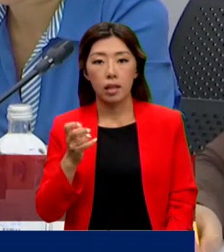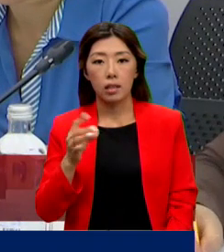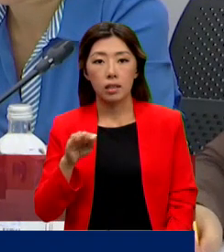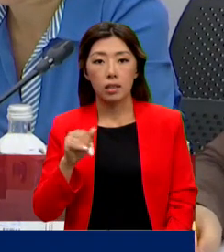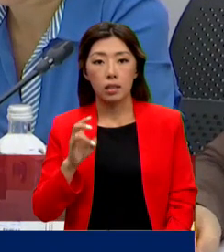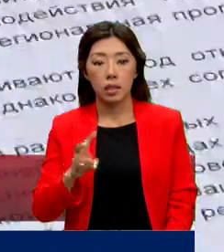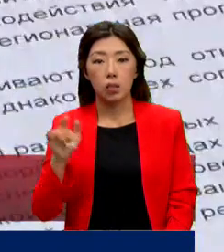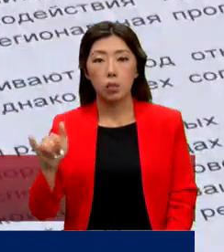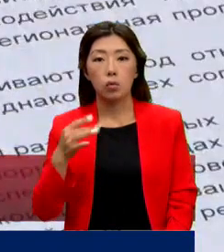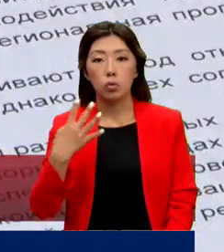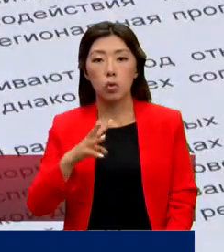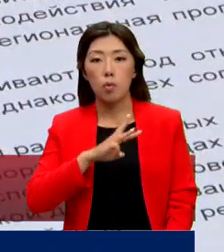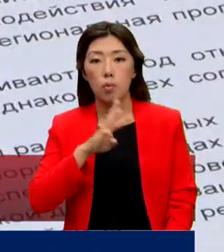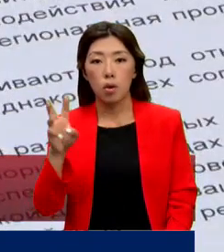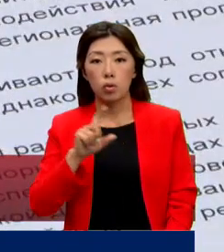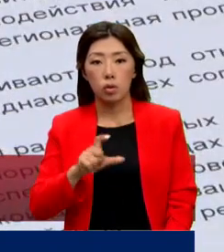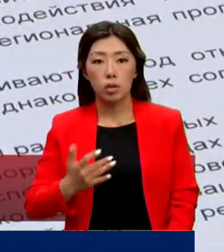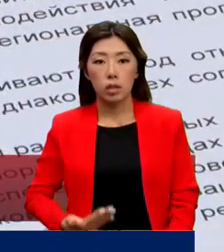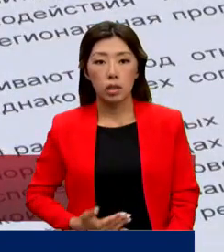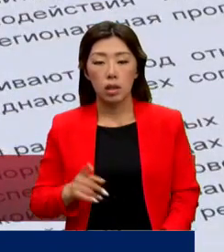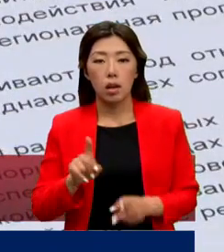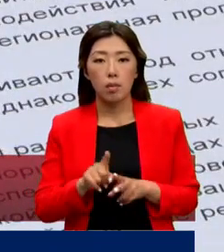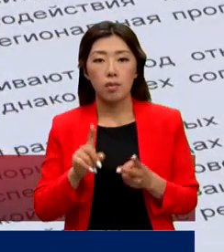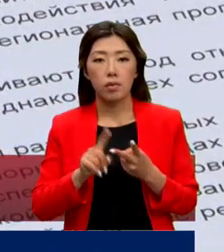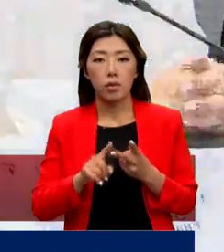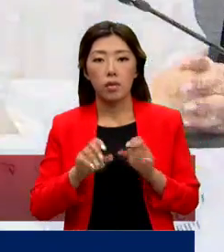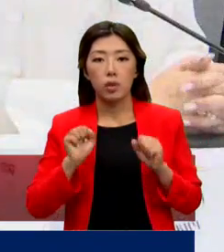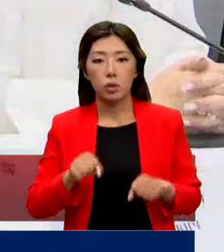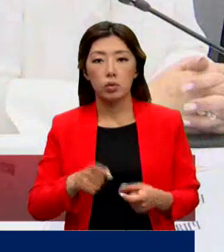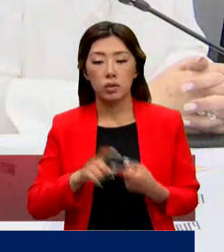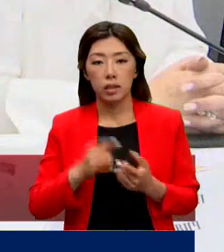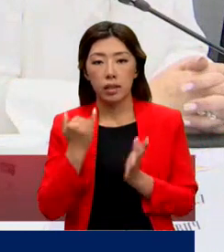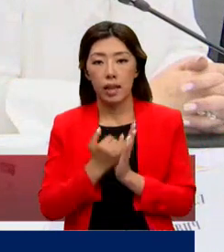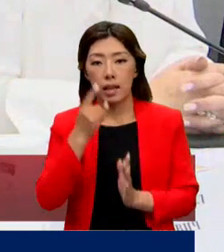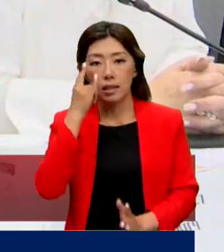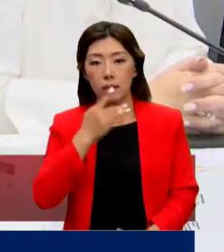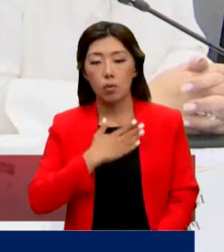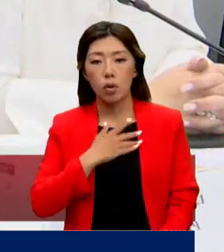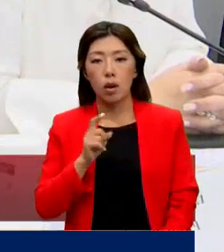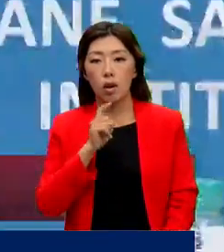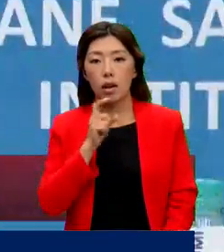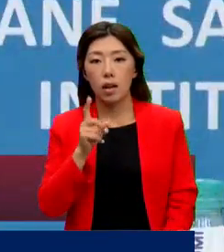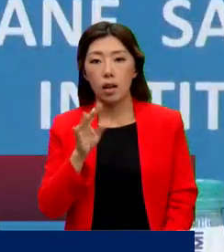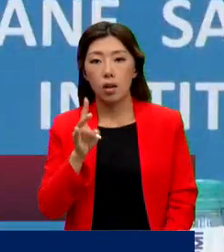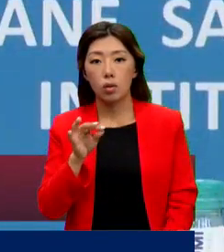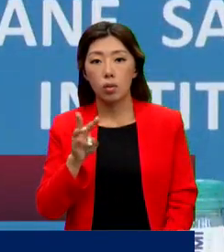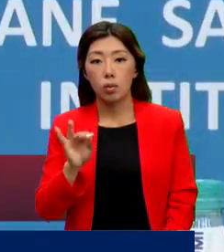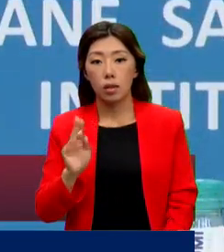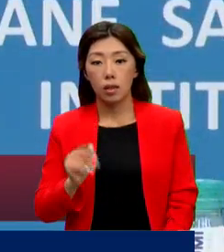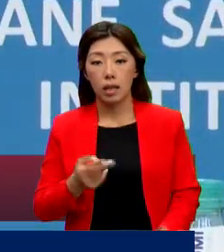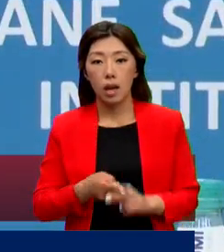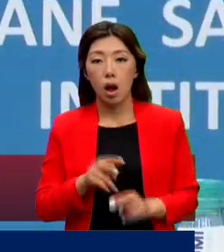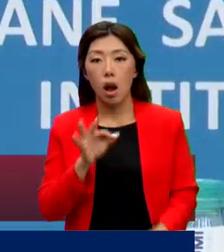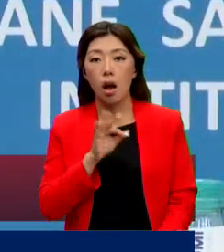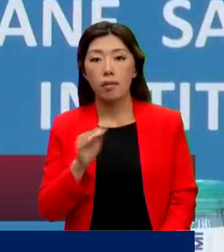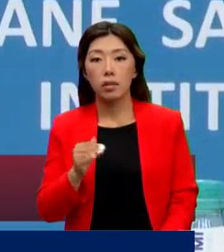государство с 40-миллионным населением видят как второй локомотив для казахстанской экономики. По мнению экономиста Расула Рысмамбетова, с